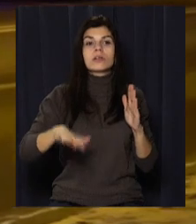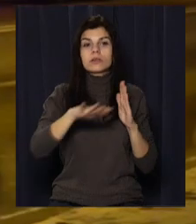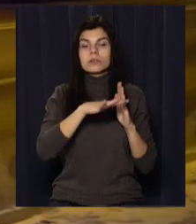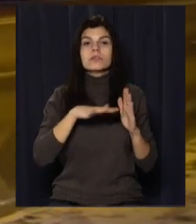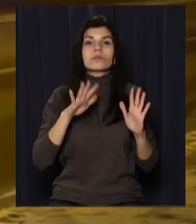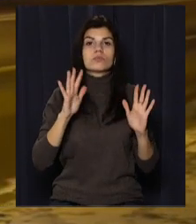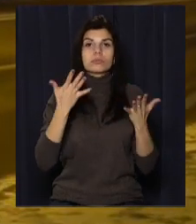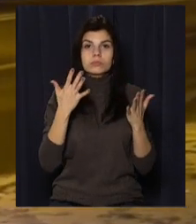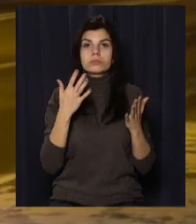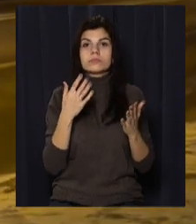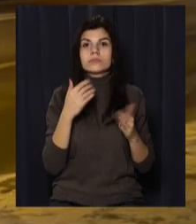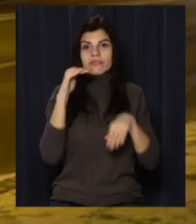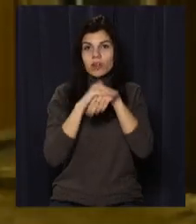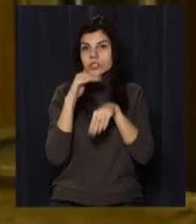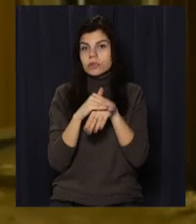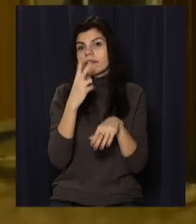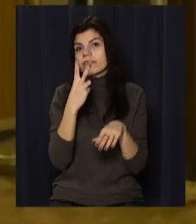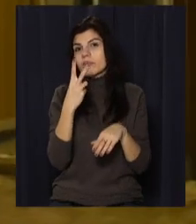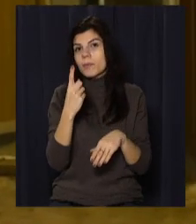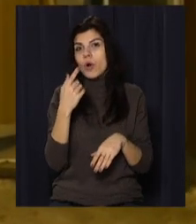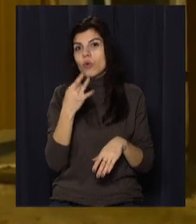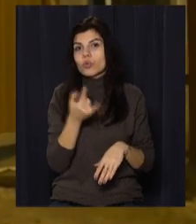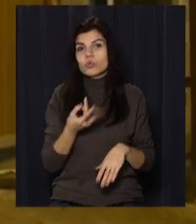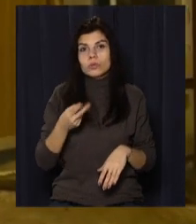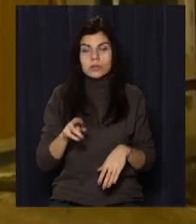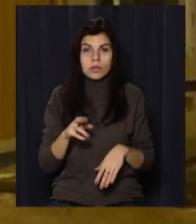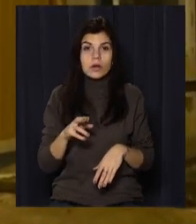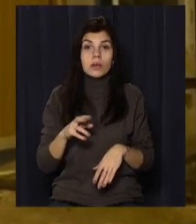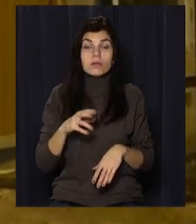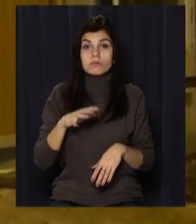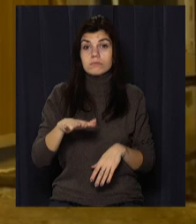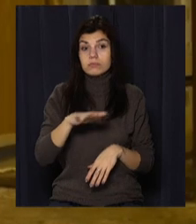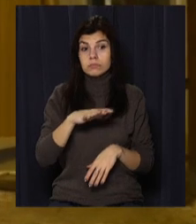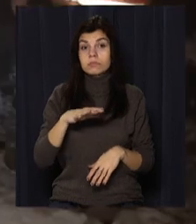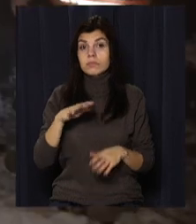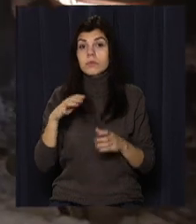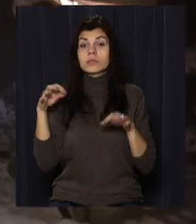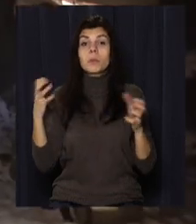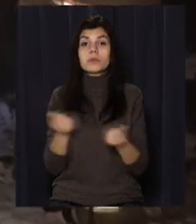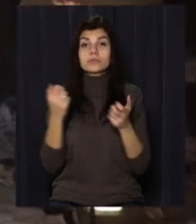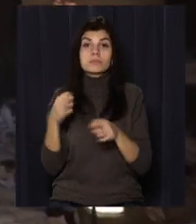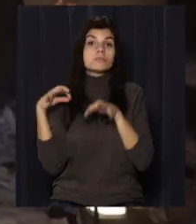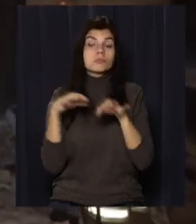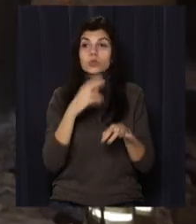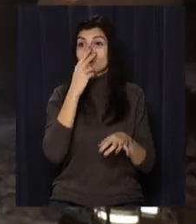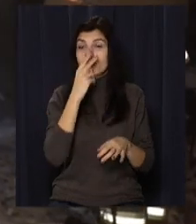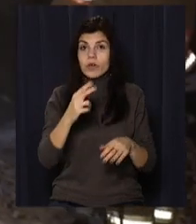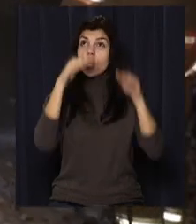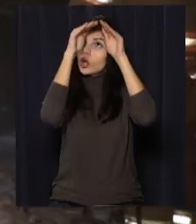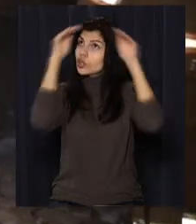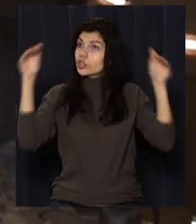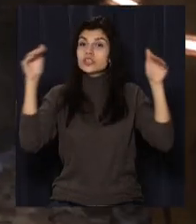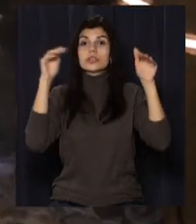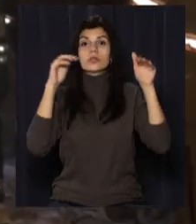ввечері 21 грудня. Прибувши на проспект Мануїлівський, рятувальники з'ясували, що горить дах та перекриття